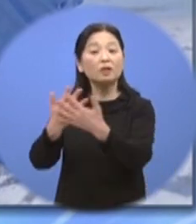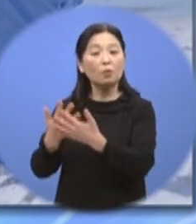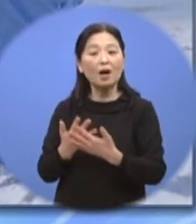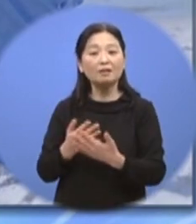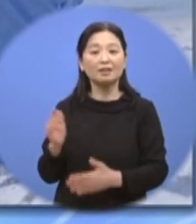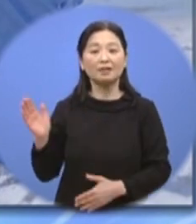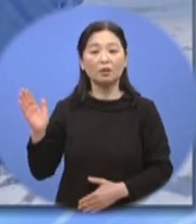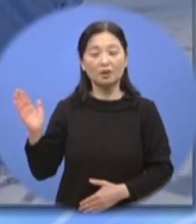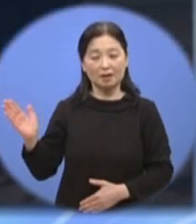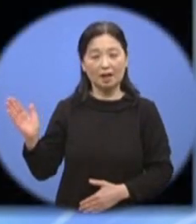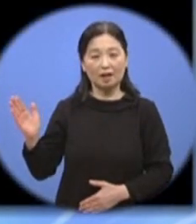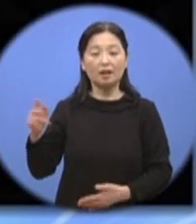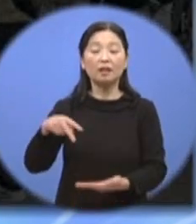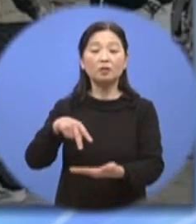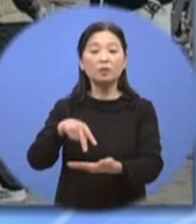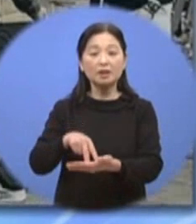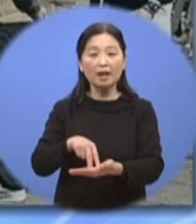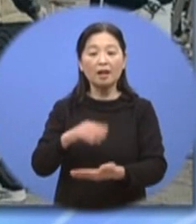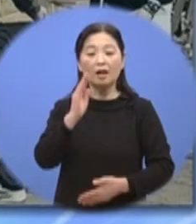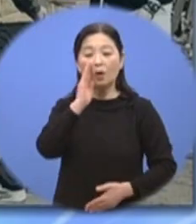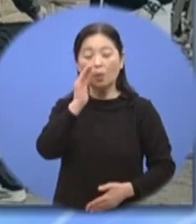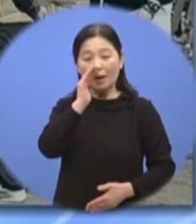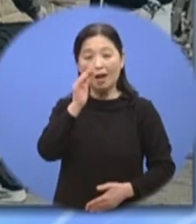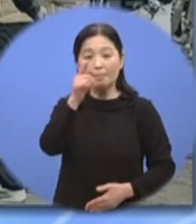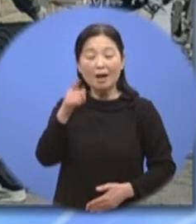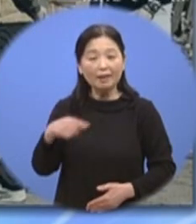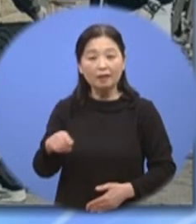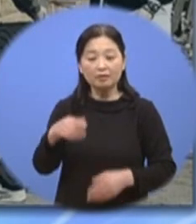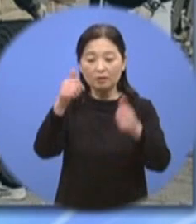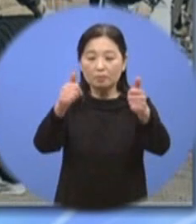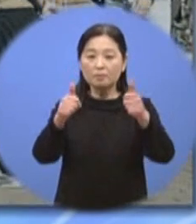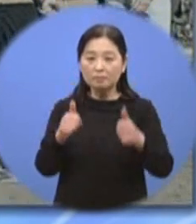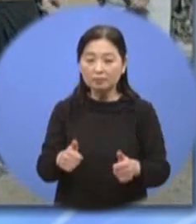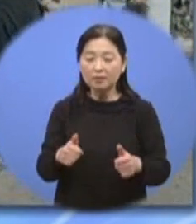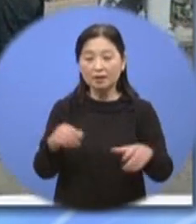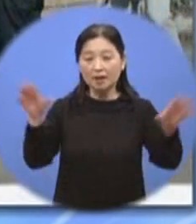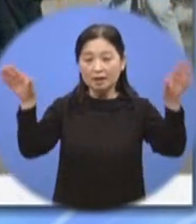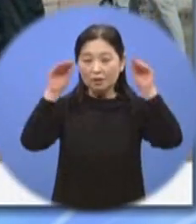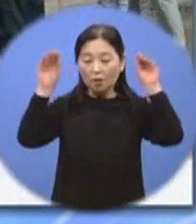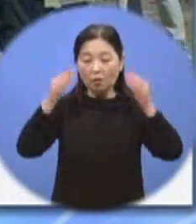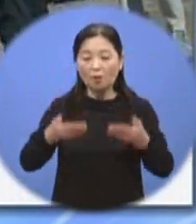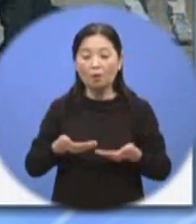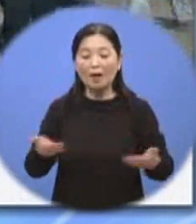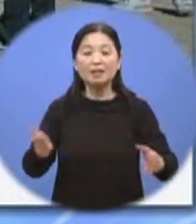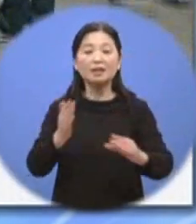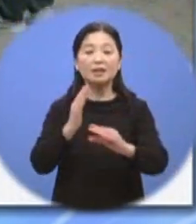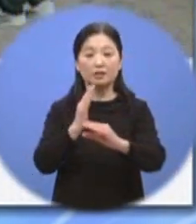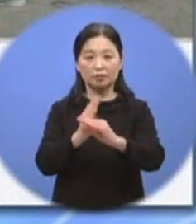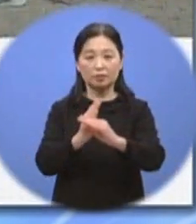して県のホームページで一元的に情報を発信しています。